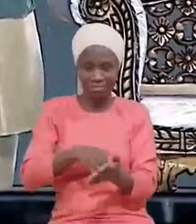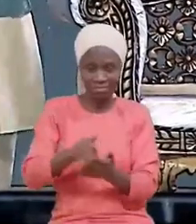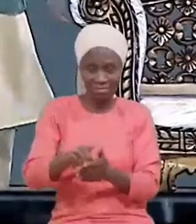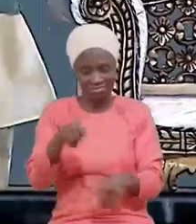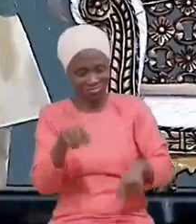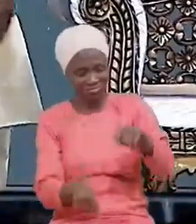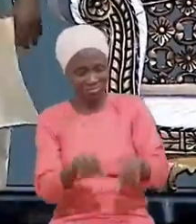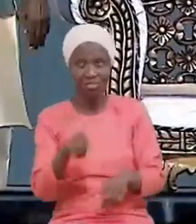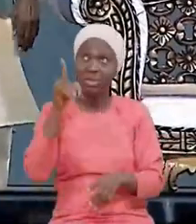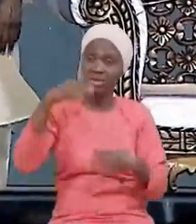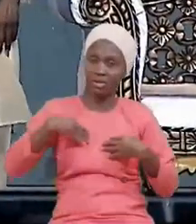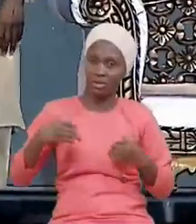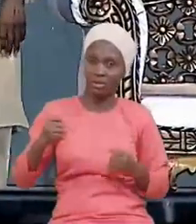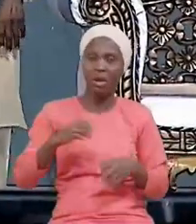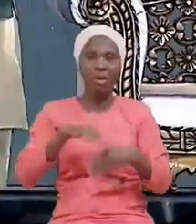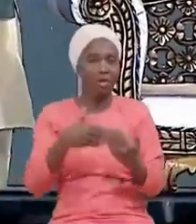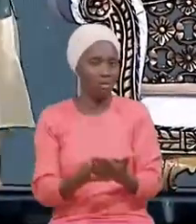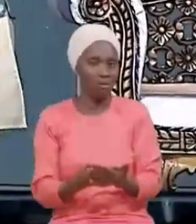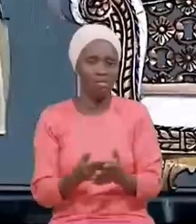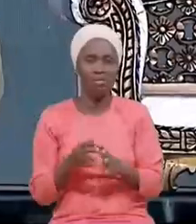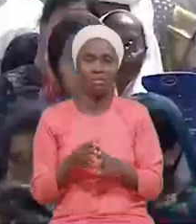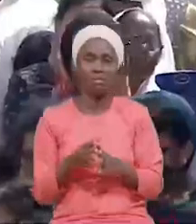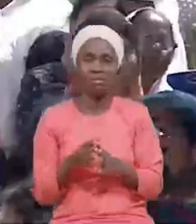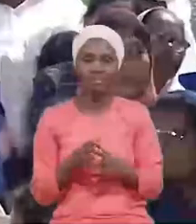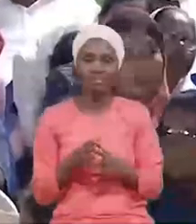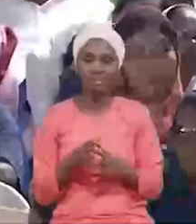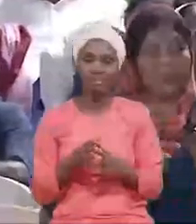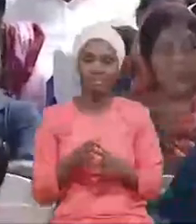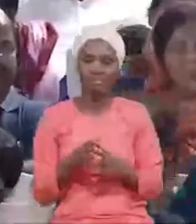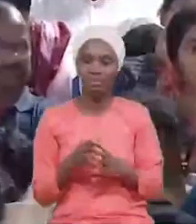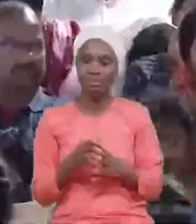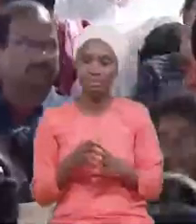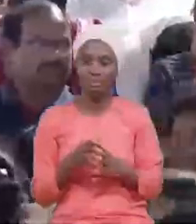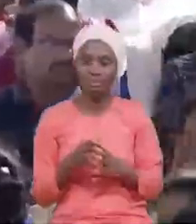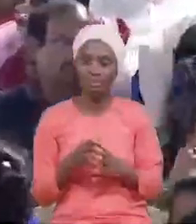Sont-ils boiteux, paralysés, paralytiques, il a tout guéri.